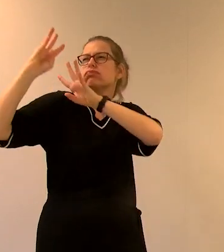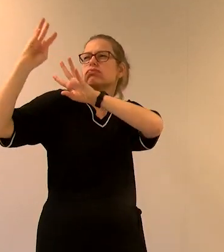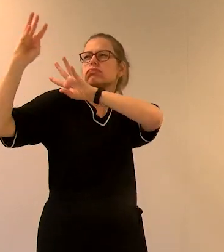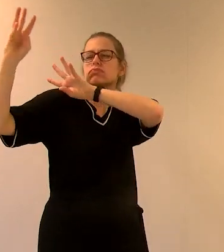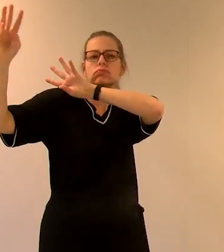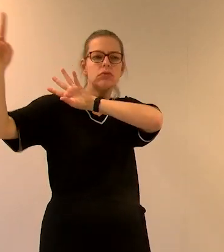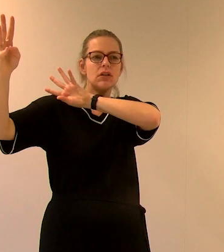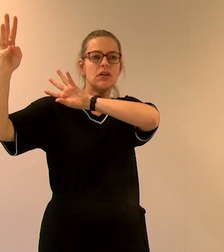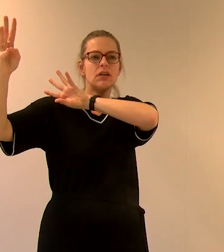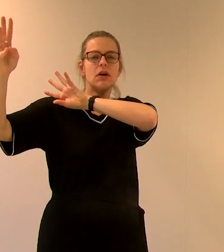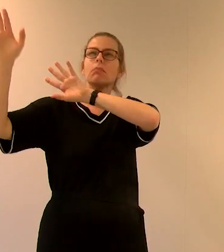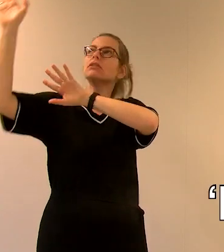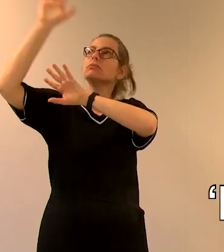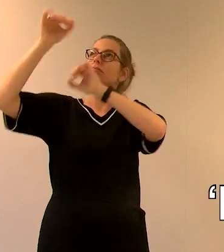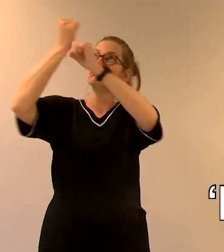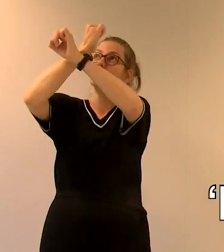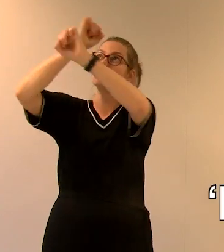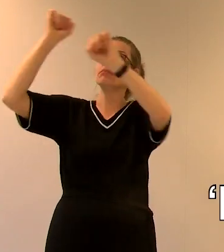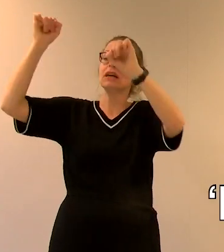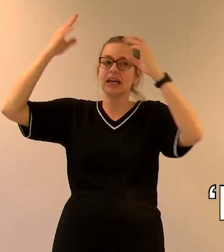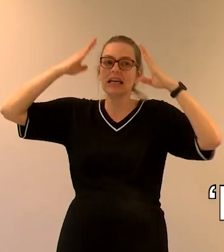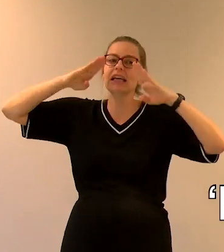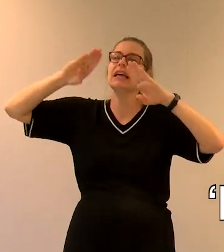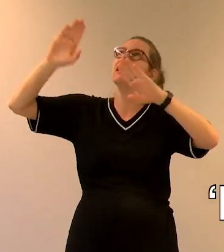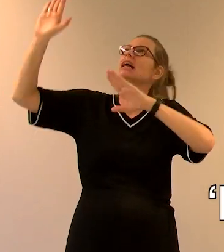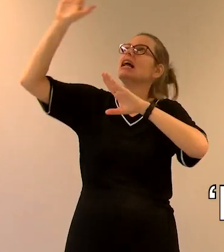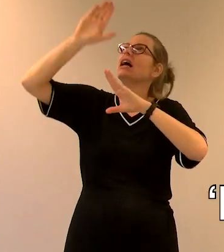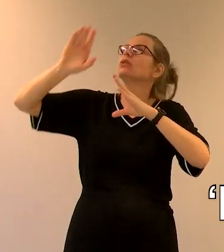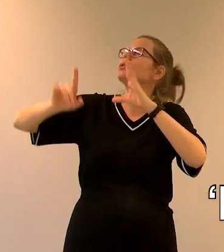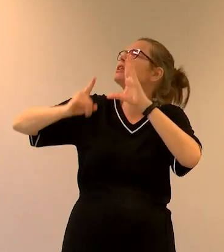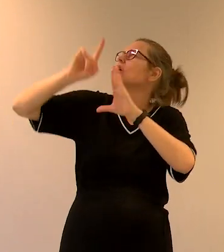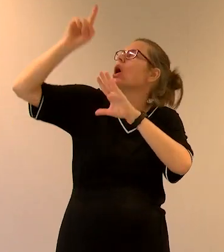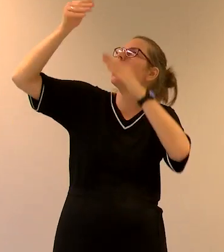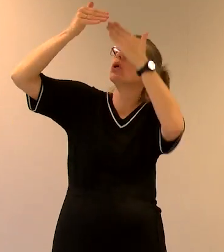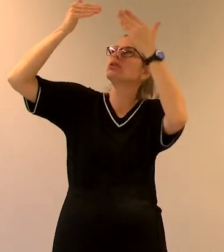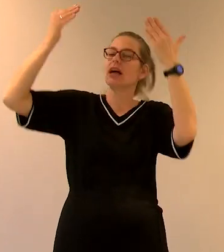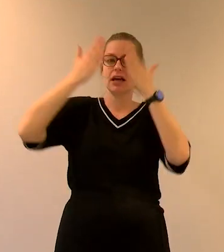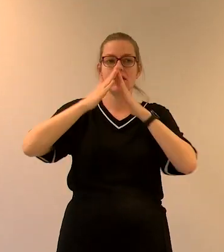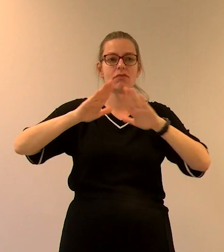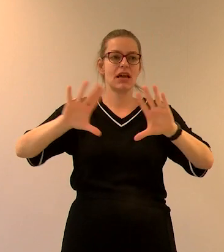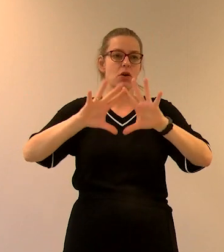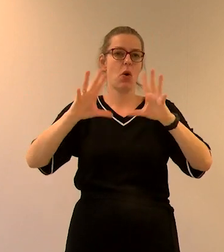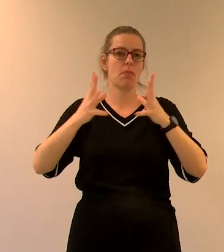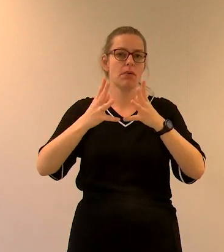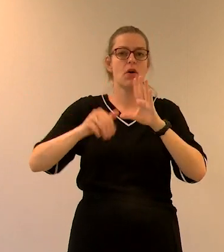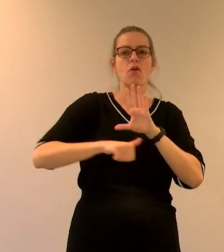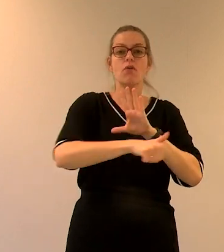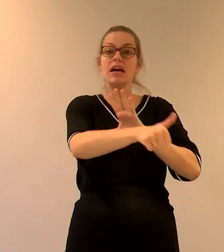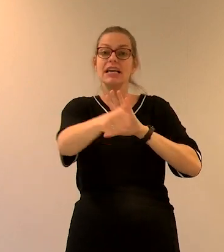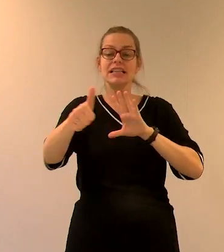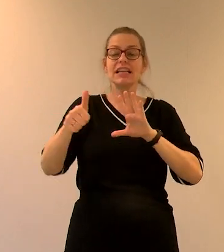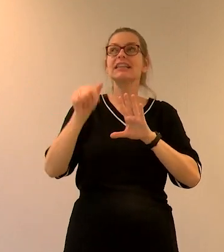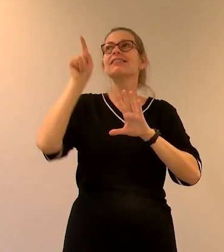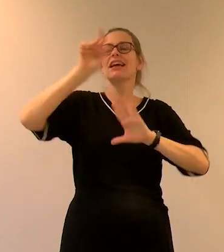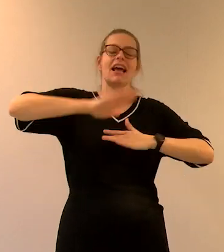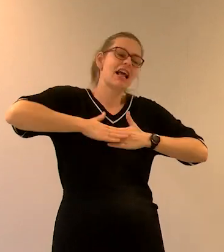hemelsleger, dat God prees met de woorden, eer aan God in de hoogste hemel en vrede op aarde voor alle mensen die hij